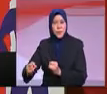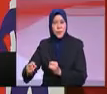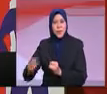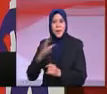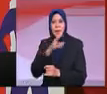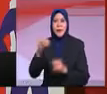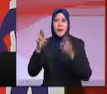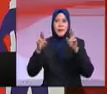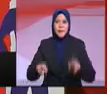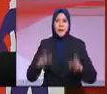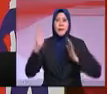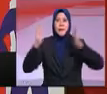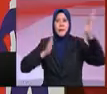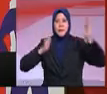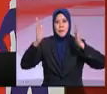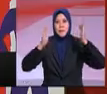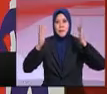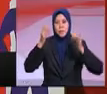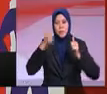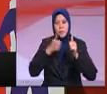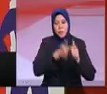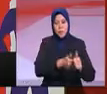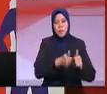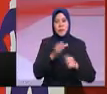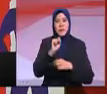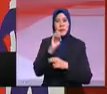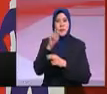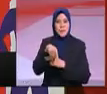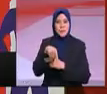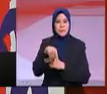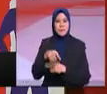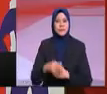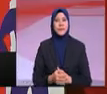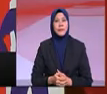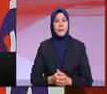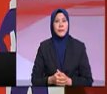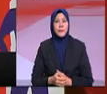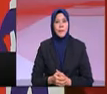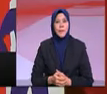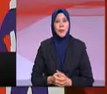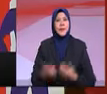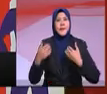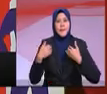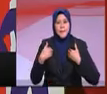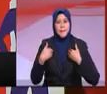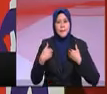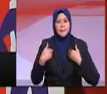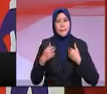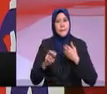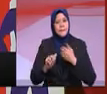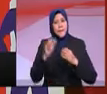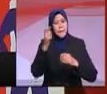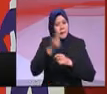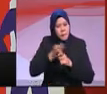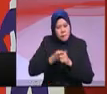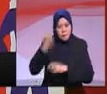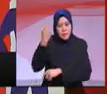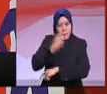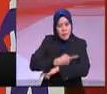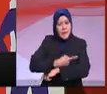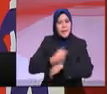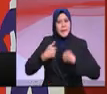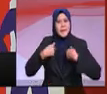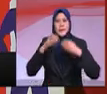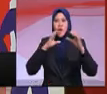dan rakyat Malaysia bersama untuk kita patuh kepada SOP dan sebagainya. Dan kita ada risk communication, iaitu setiap hari kita